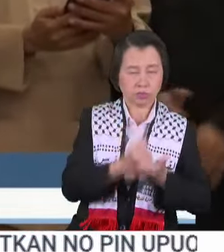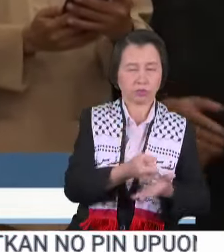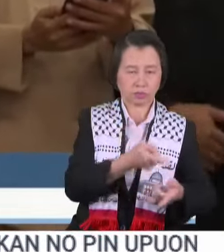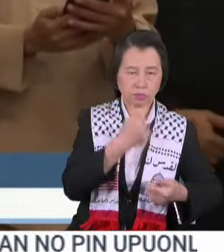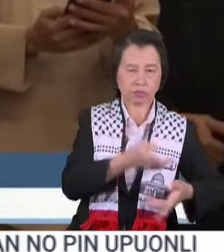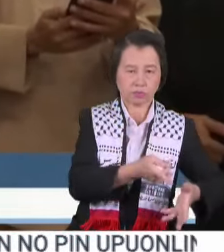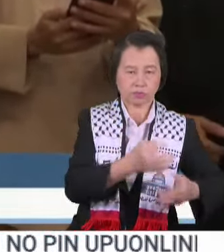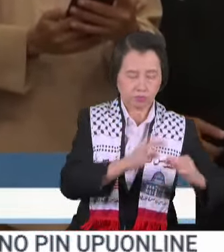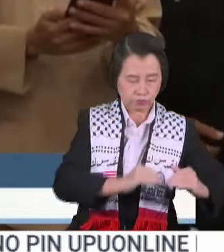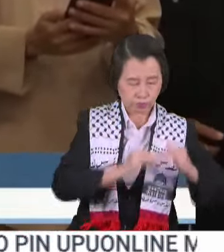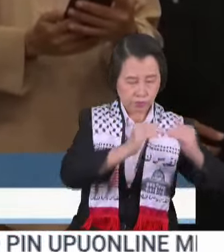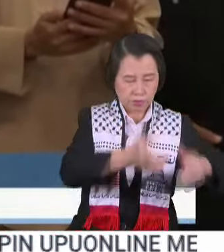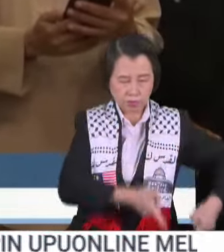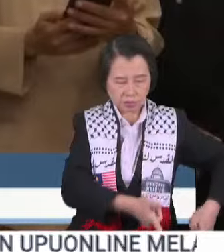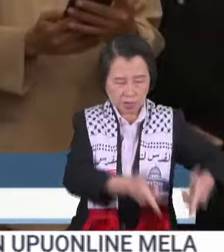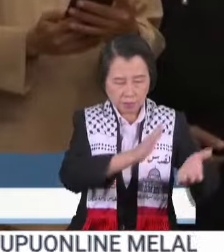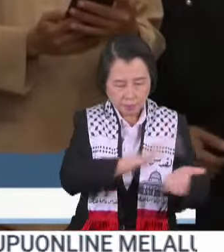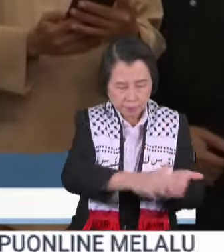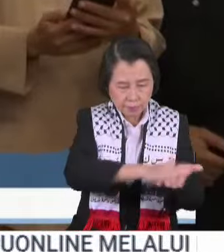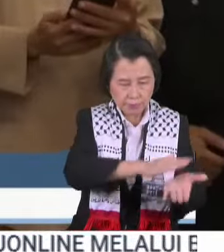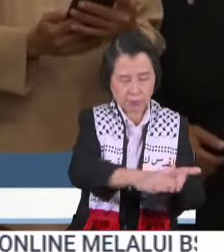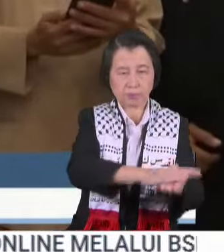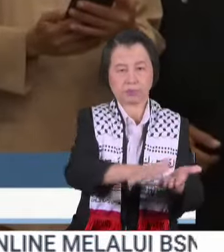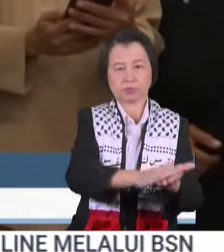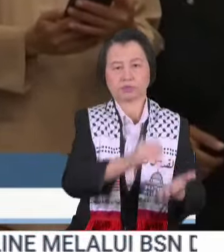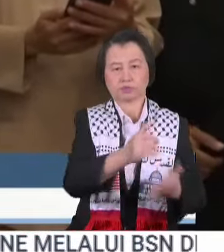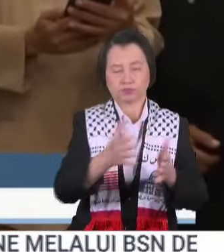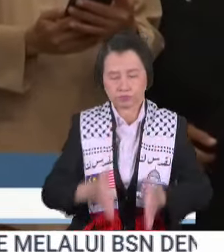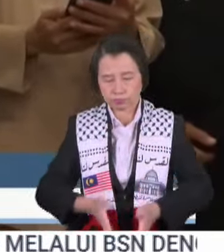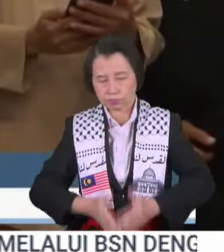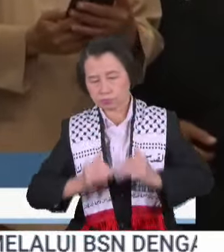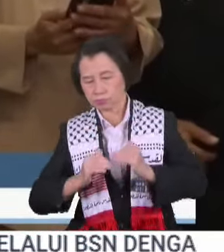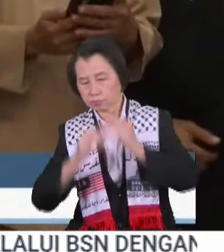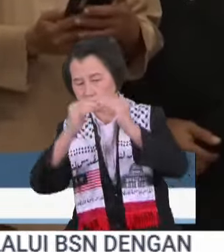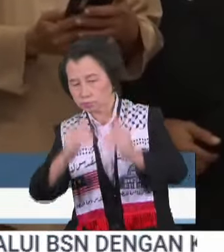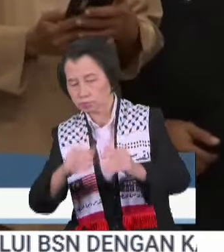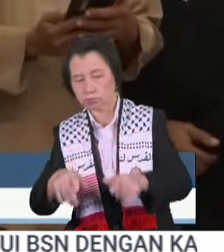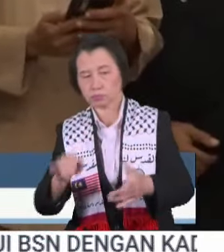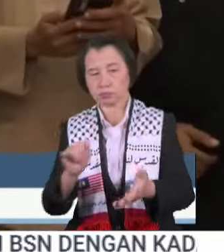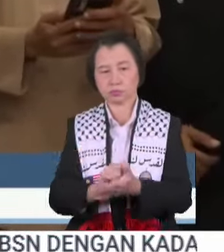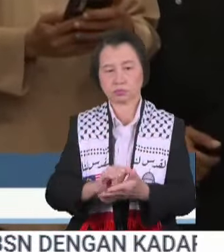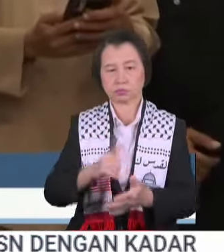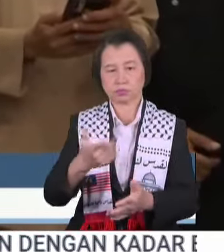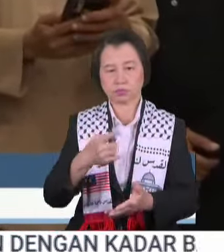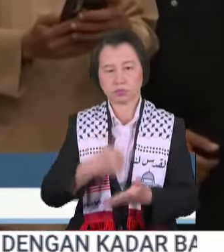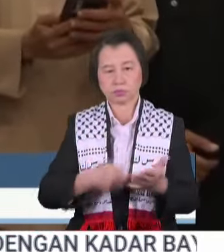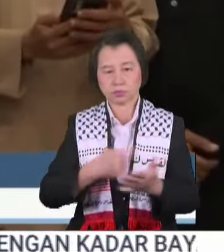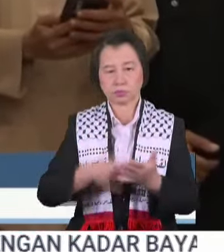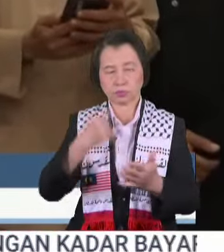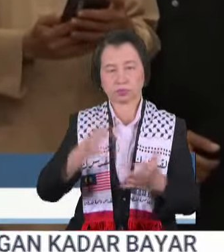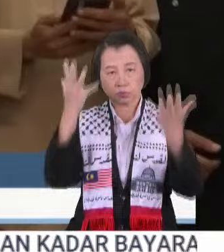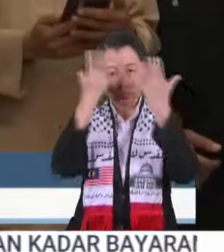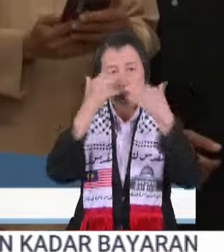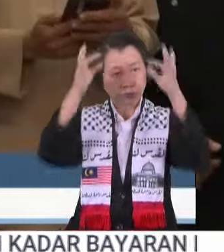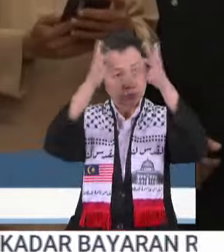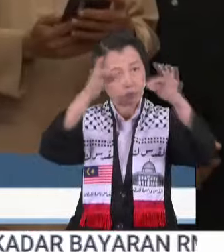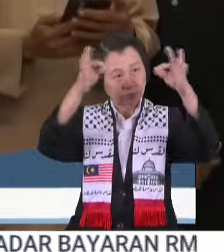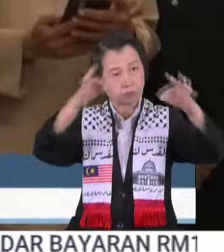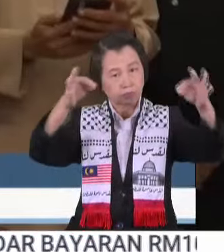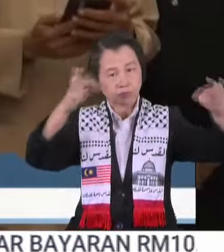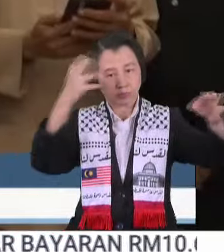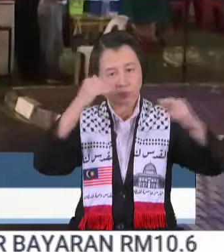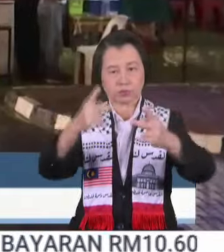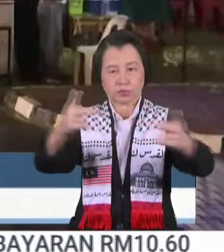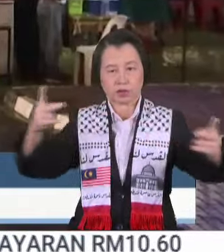satu, iaitu menaik taraf longkang dan juga menaik taraf decorative lighting untuk mengindahkan kecantikan